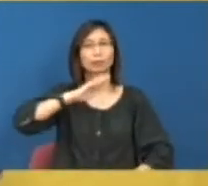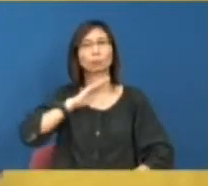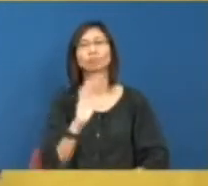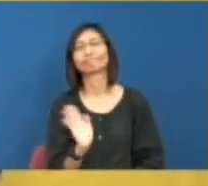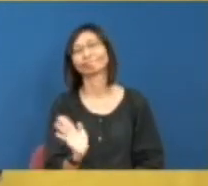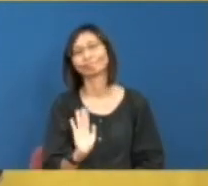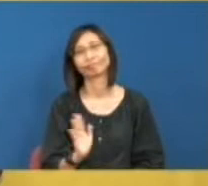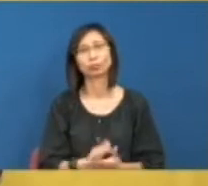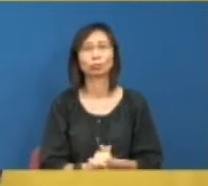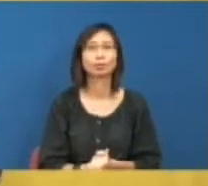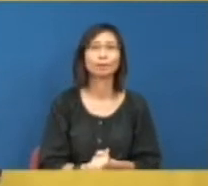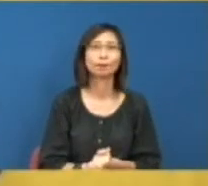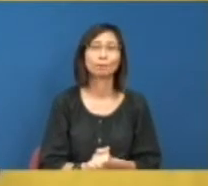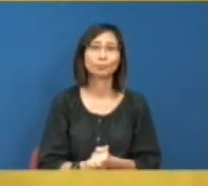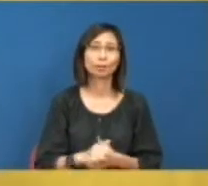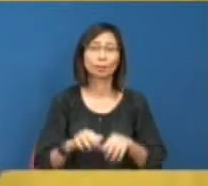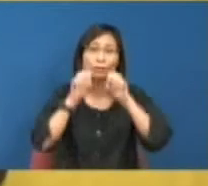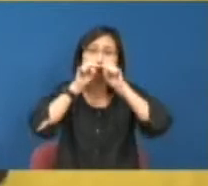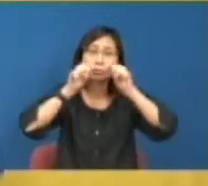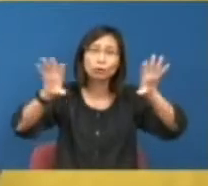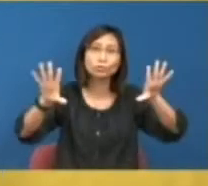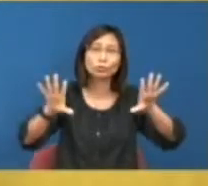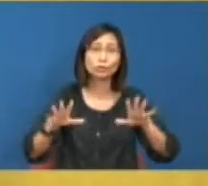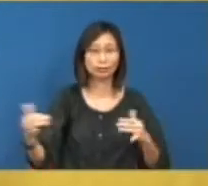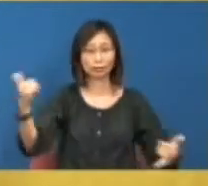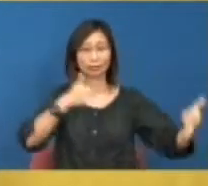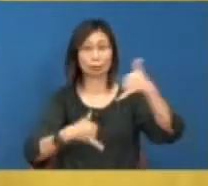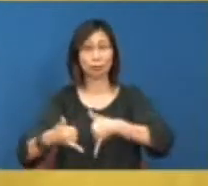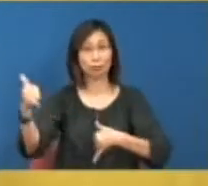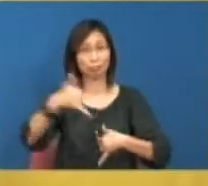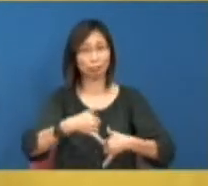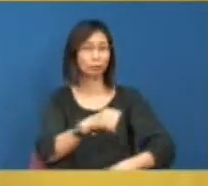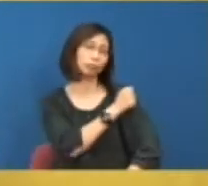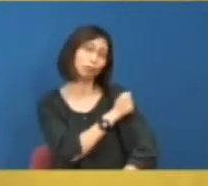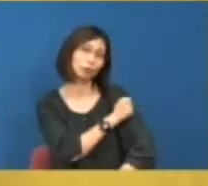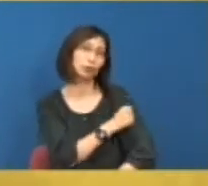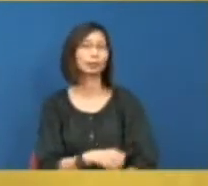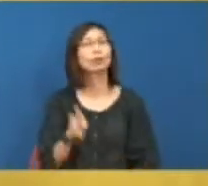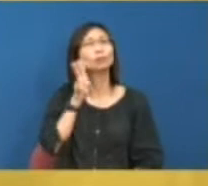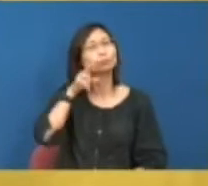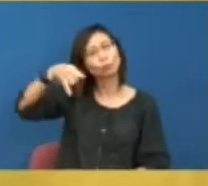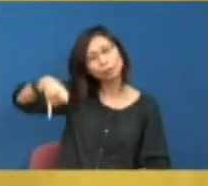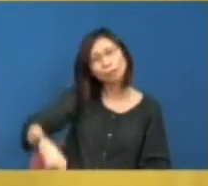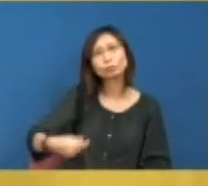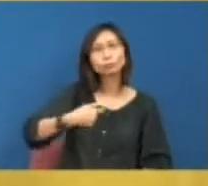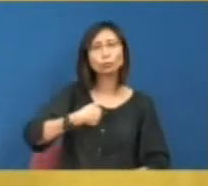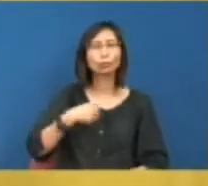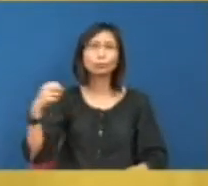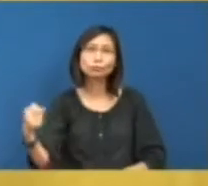後，亦都唔知點集合啦，所以其實喺下一次嚟講，我覺得如果我哋要再搞一